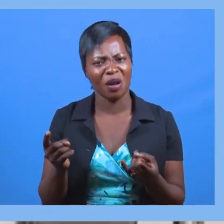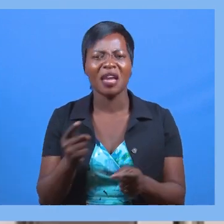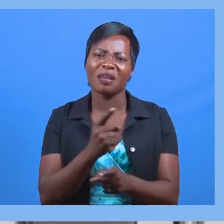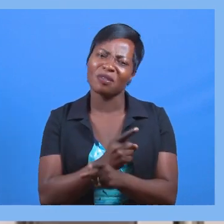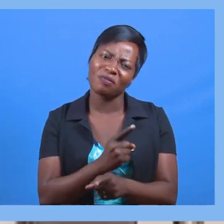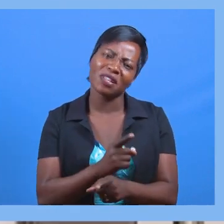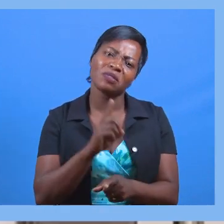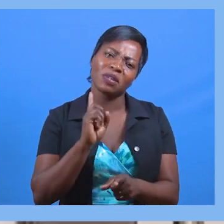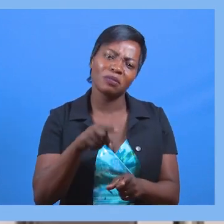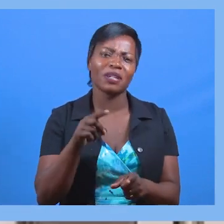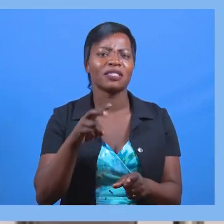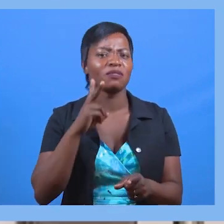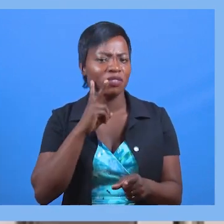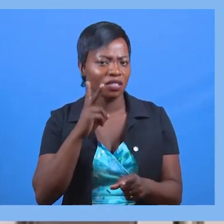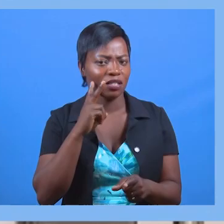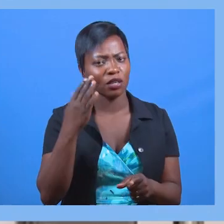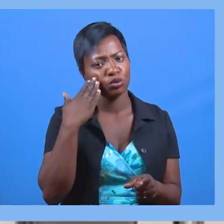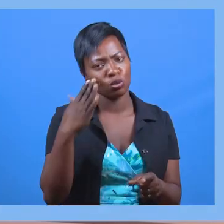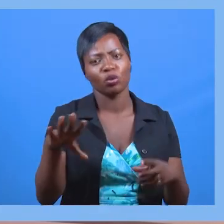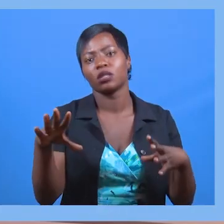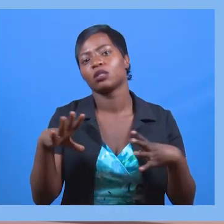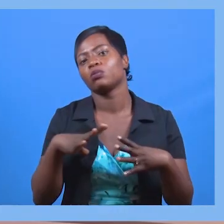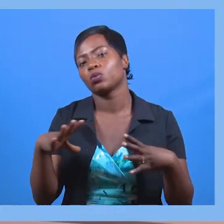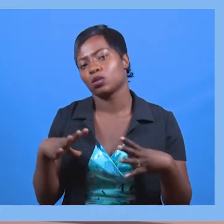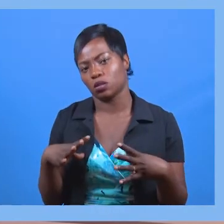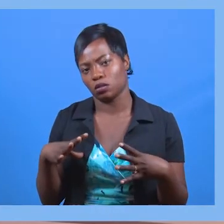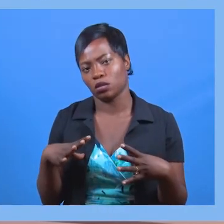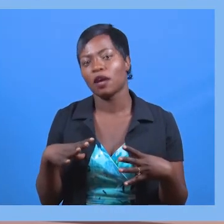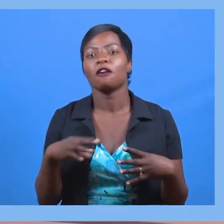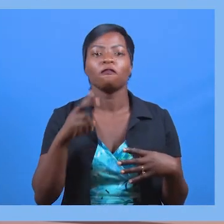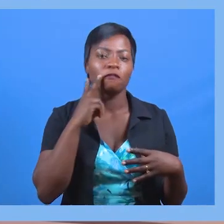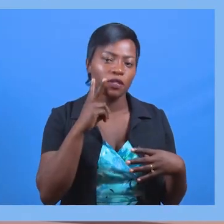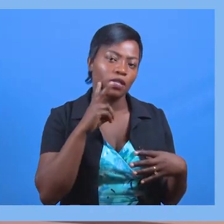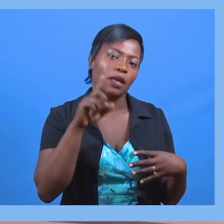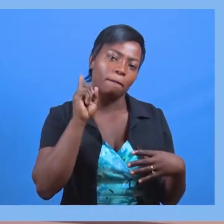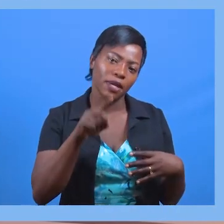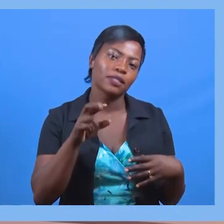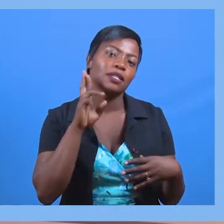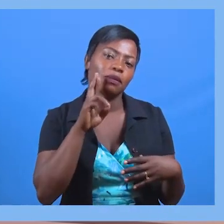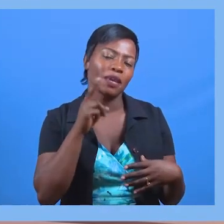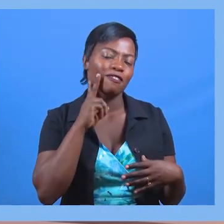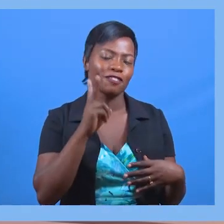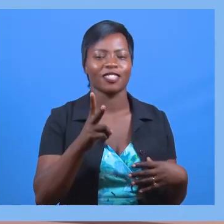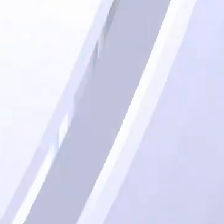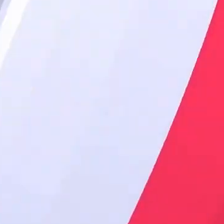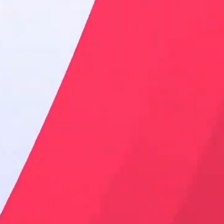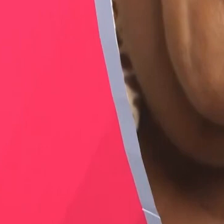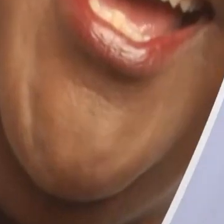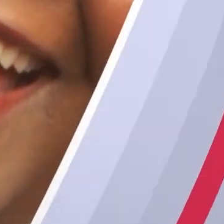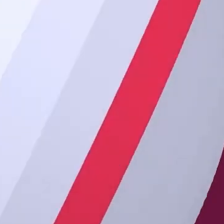hazvina uyenzi hwakanaka. Kunyange muchinzwanana zvakadii, muyenzi ngaave muyenzi. Ngatisangane muchikamu chinotevera.